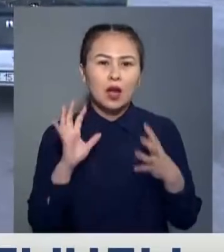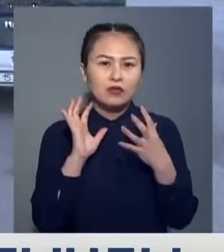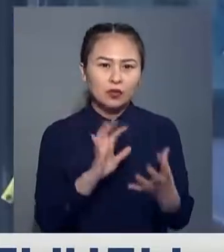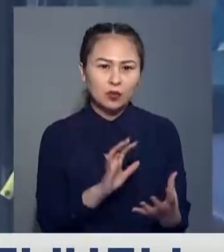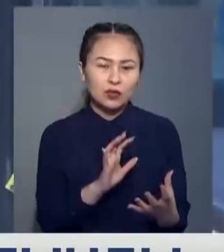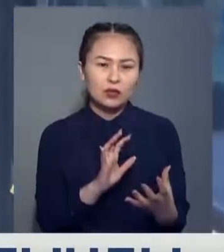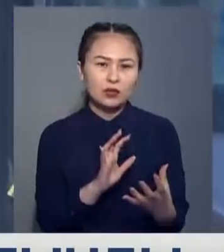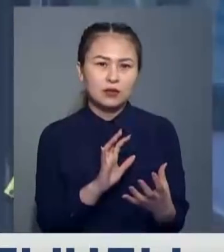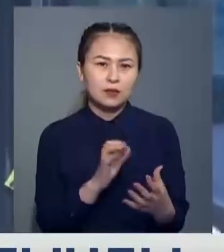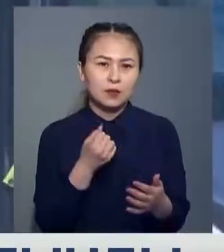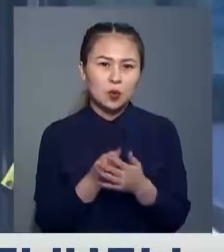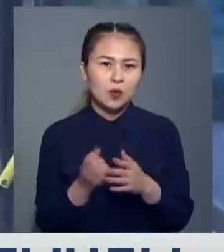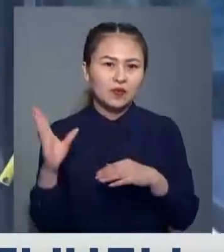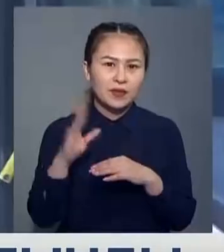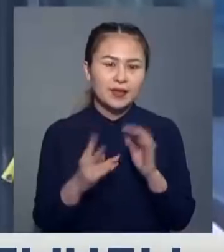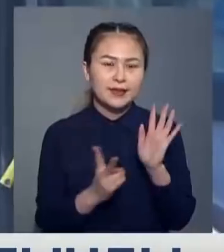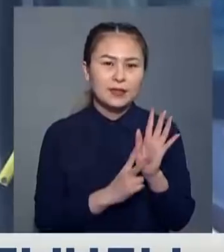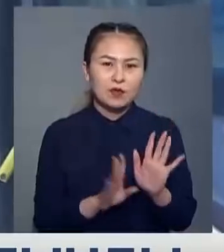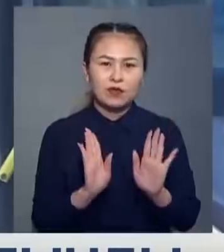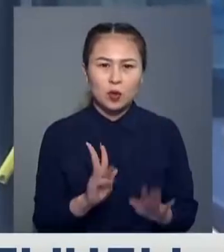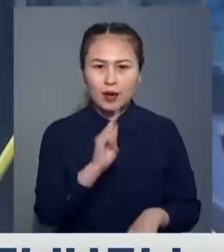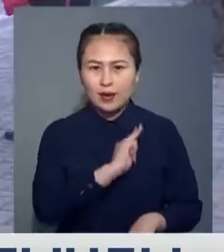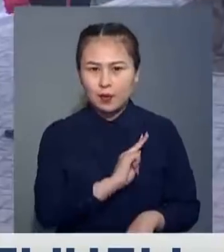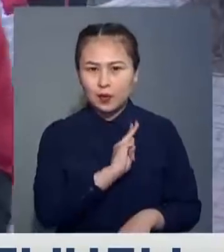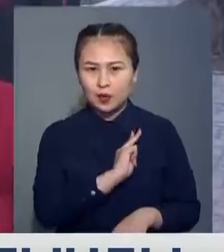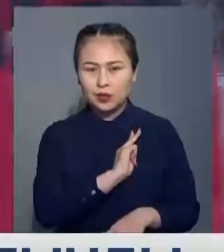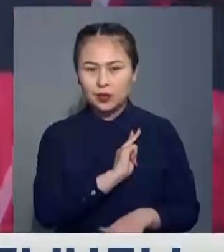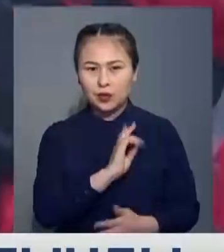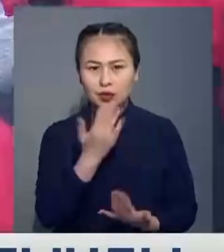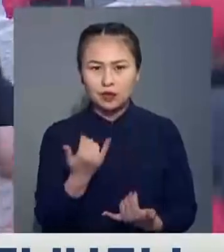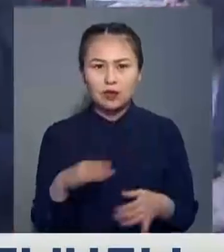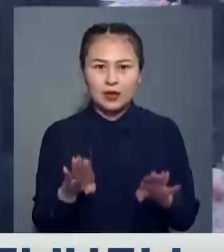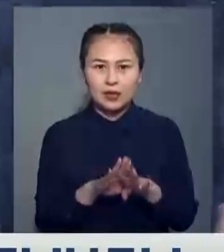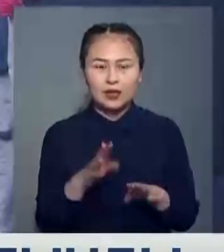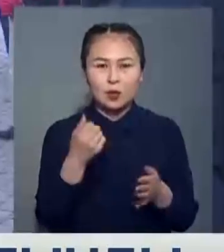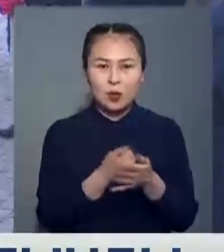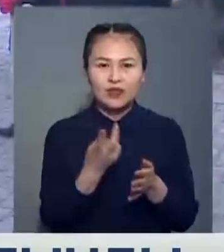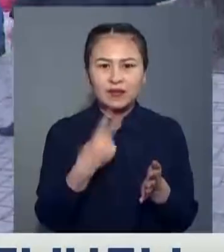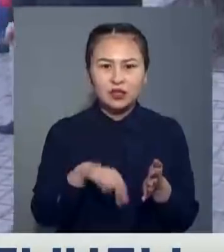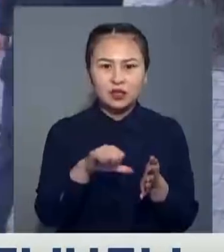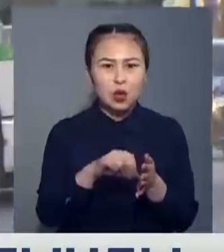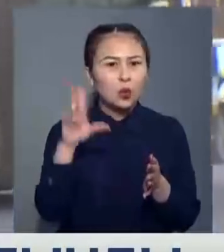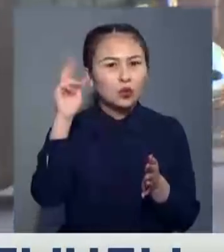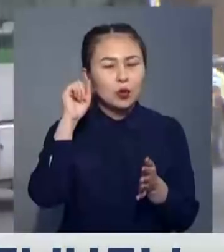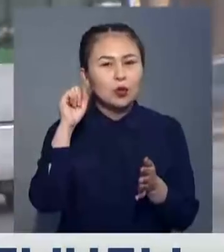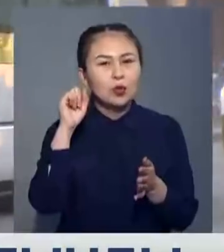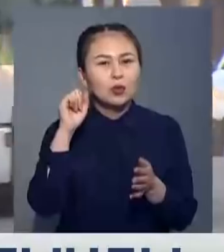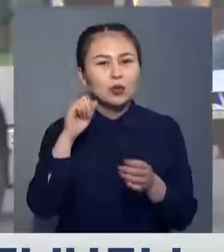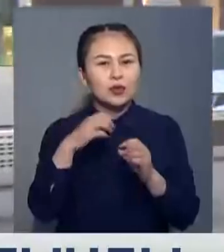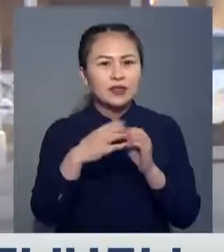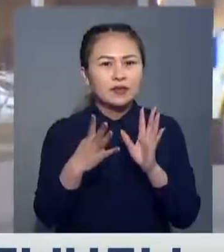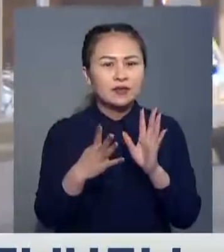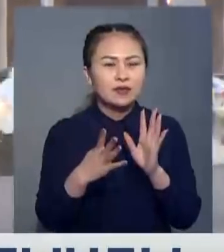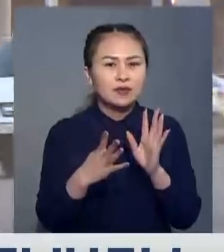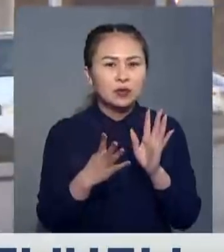автобустар кешкі 7-ге дейін жұмыс істейді, яғни осы 26-сына дейін кешкі сағат 9-ға дейін